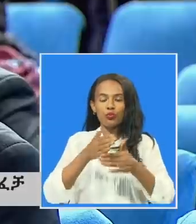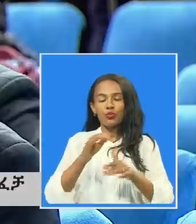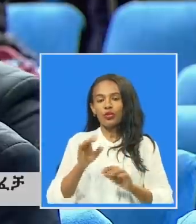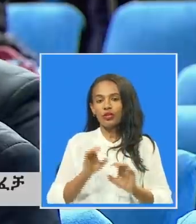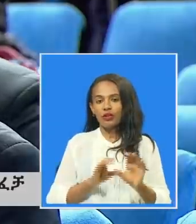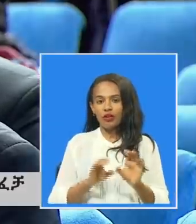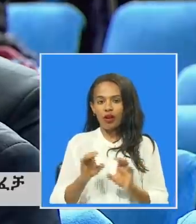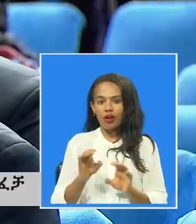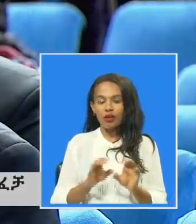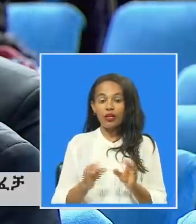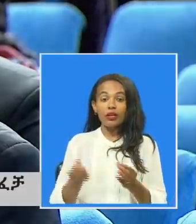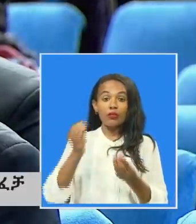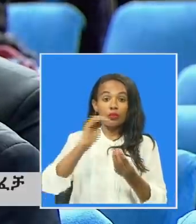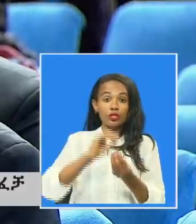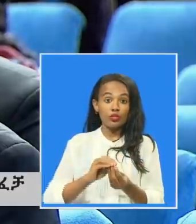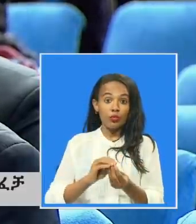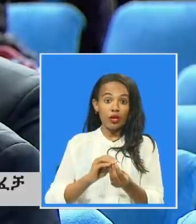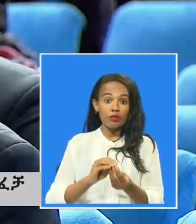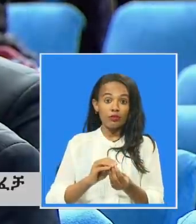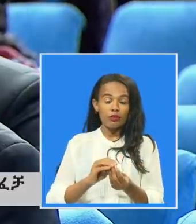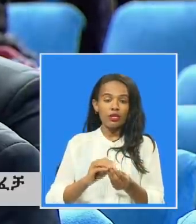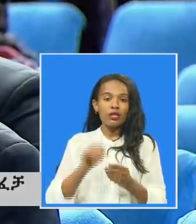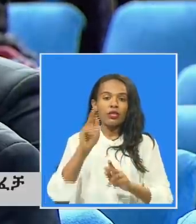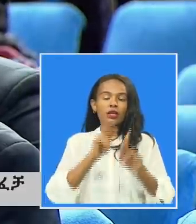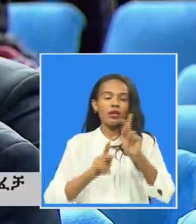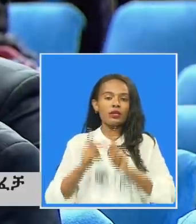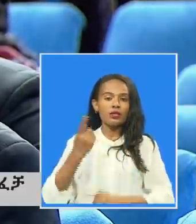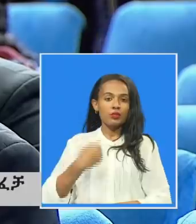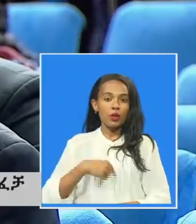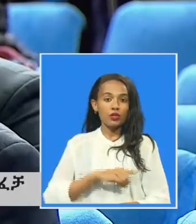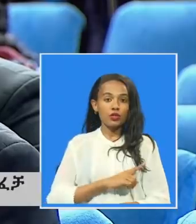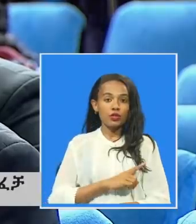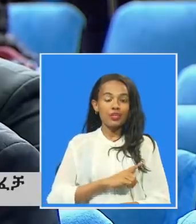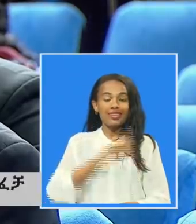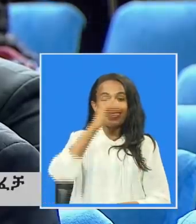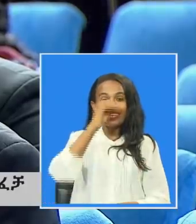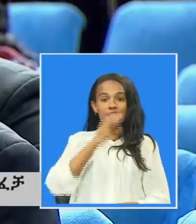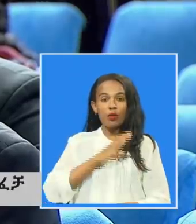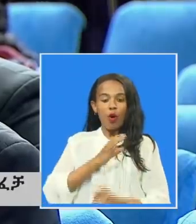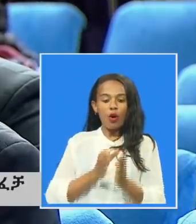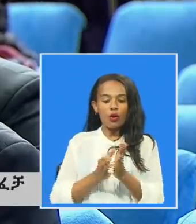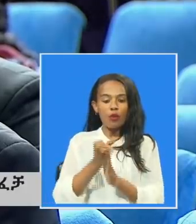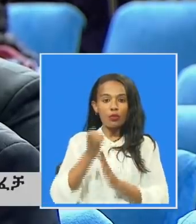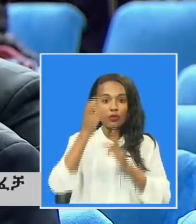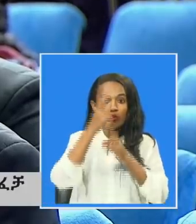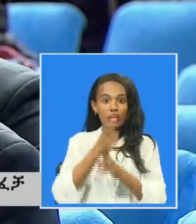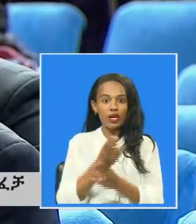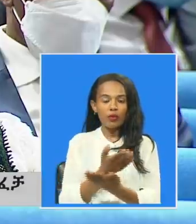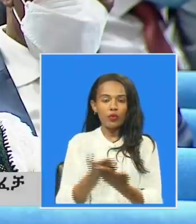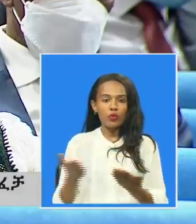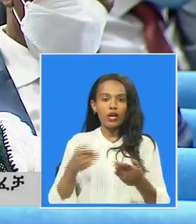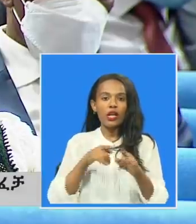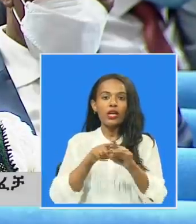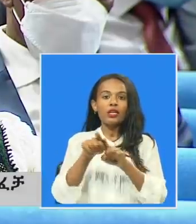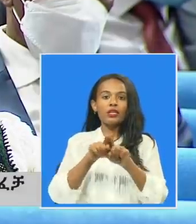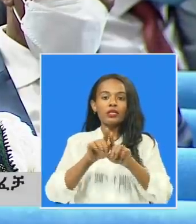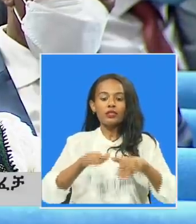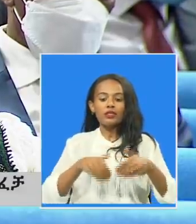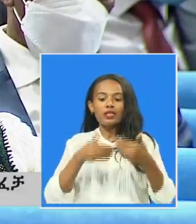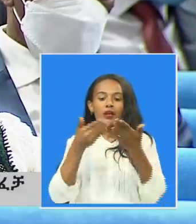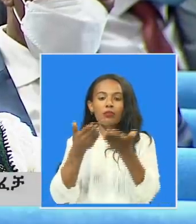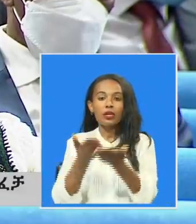ይደረጋል። በተጨማሪም የህዝባችን የሰብአዊ መብት መከበር ጉዳይ ለድርድር የሚቀርብ